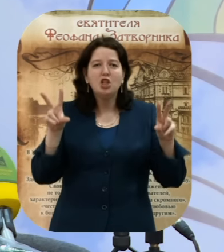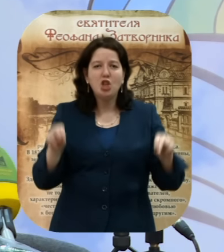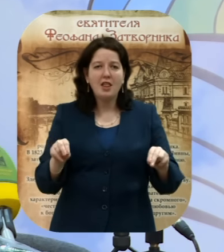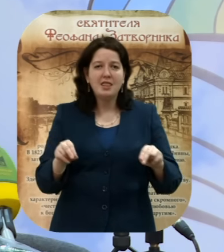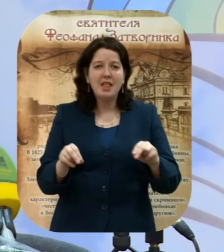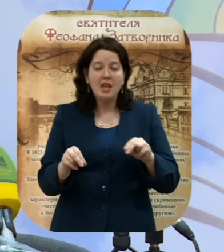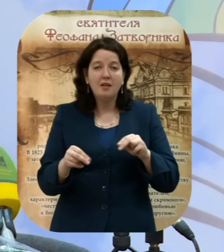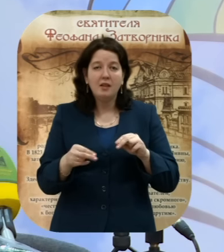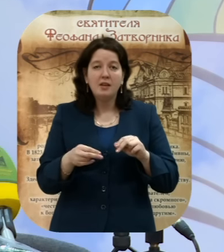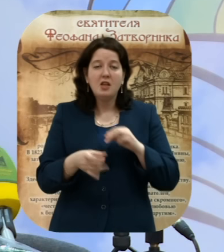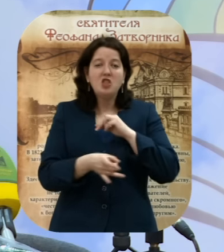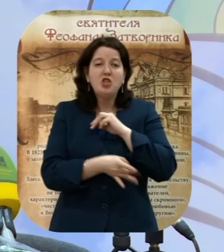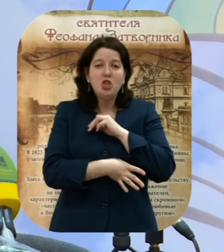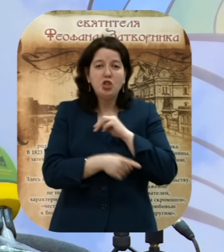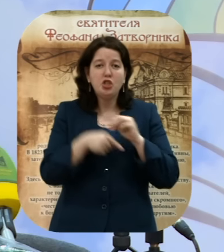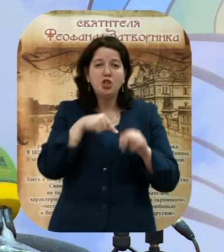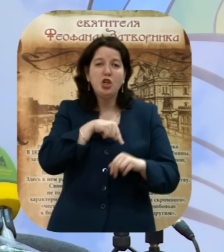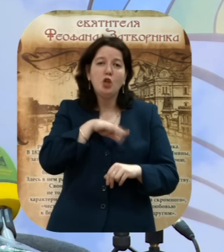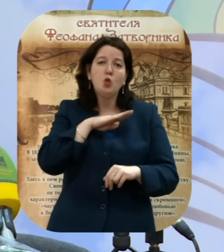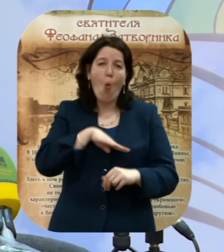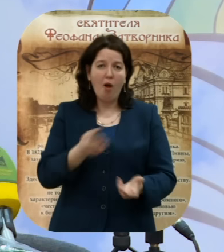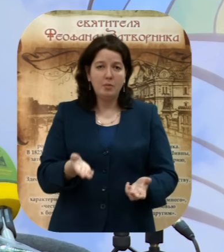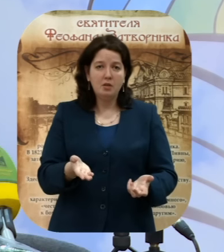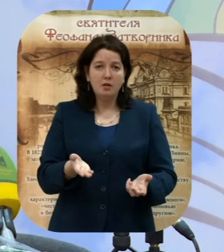такое? Это